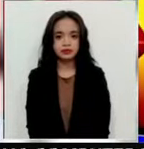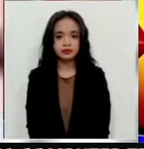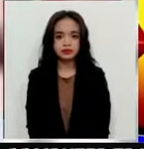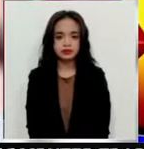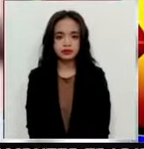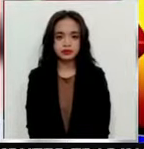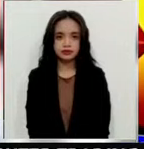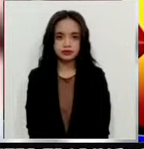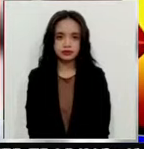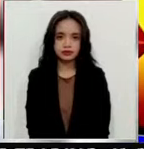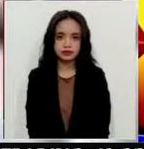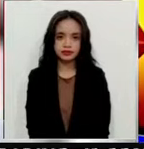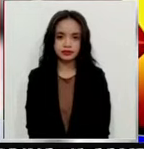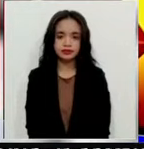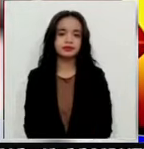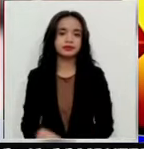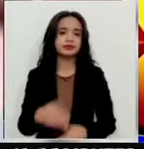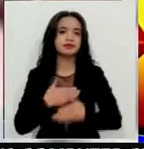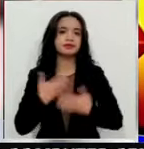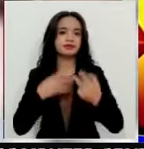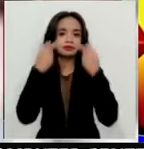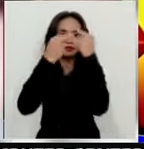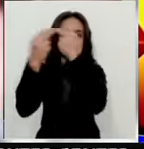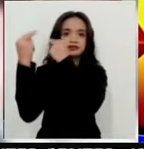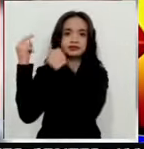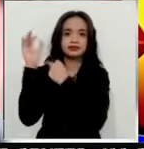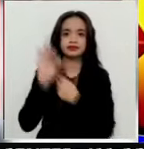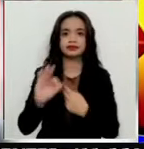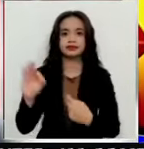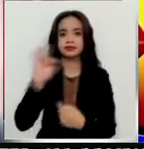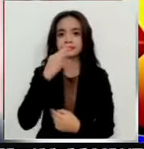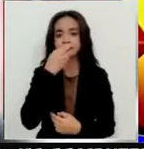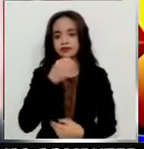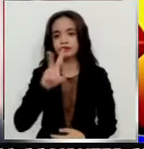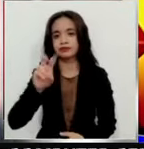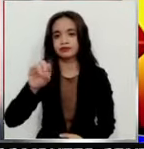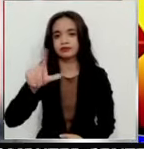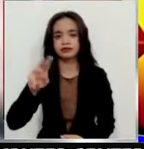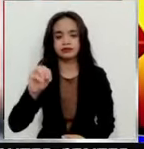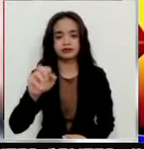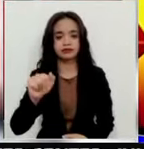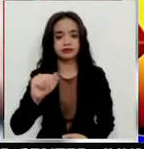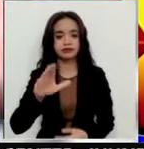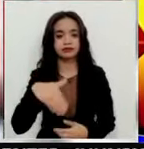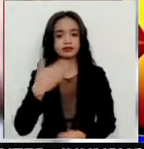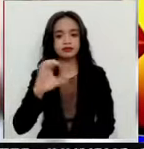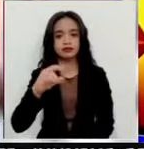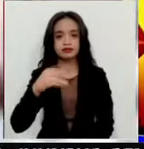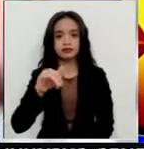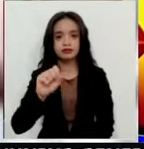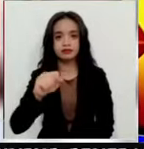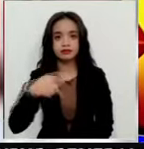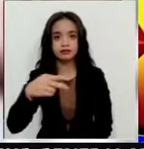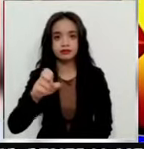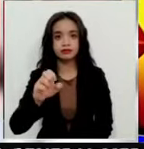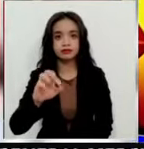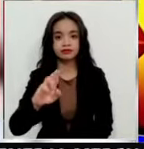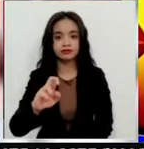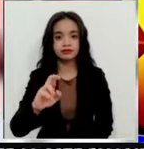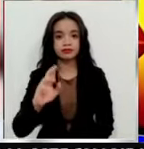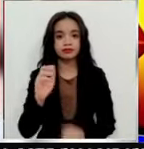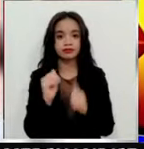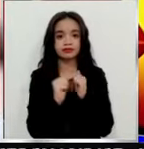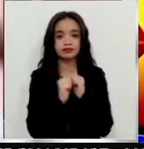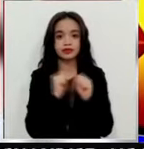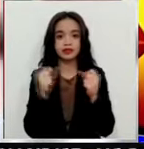Masayang napa-flashback Friday ang 70s tandem ni Vilma Santos at Christopher De Leon sa kanilang career kung saan jam-packed